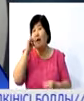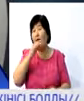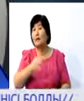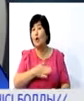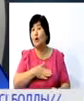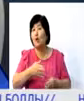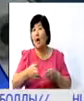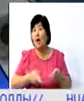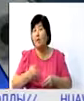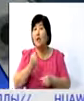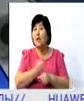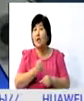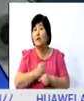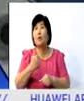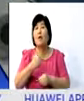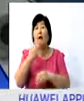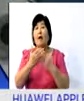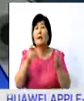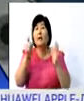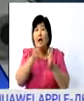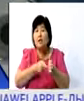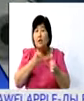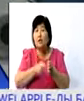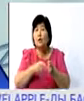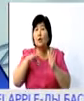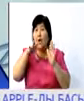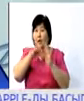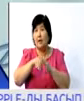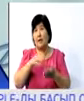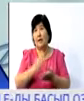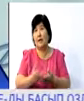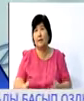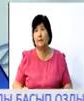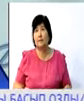жүрек операцияларын жасау бойынша халықаралық зерттеу аймағына енген.